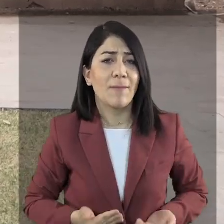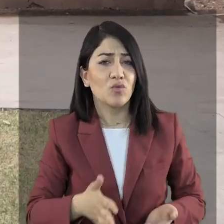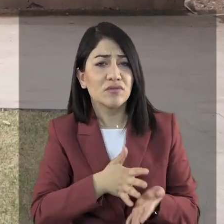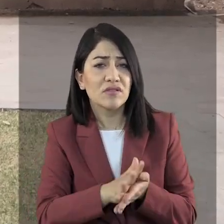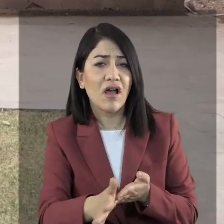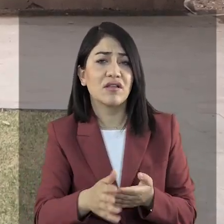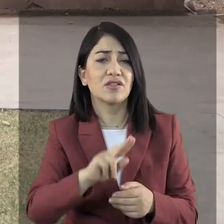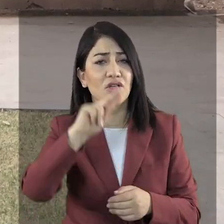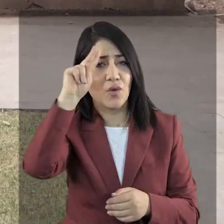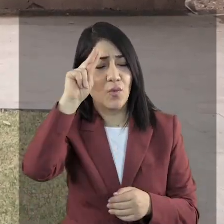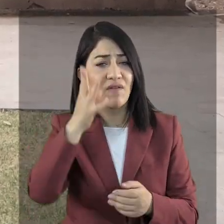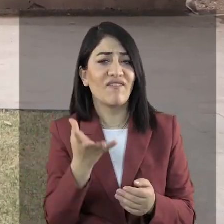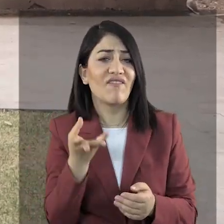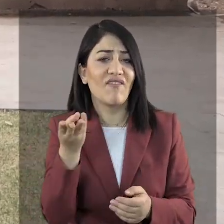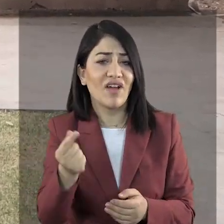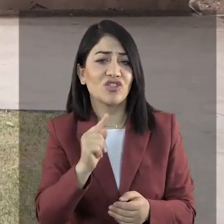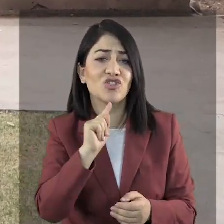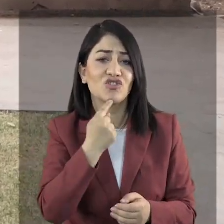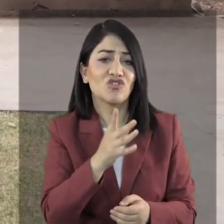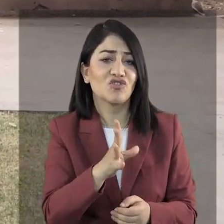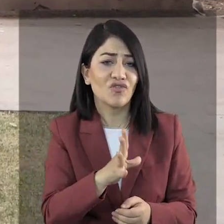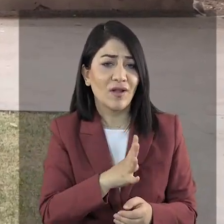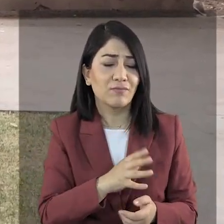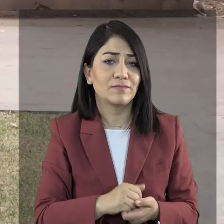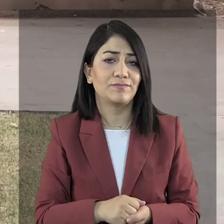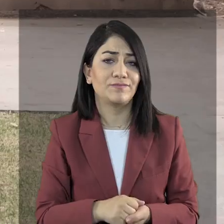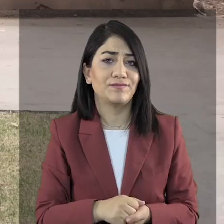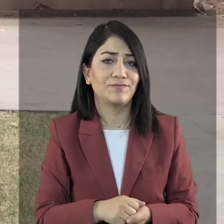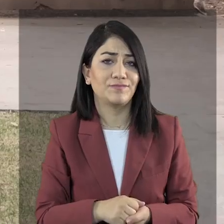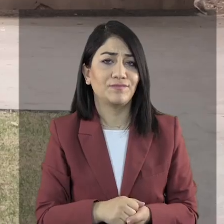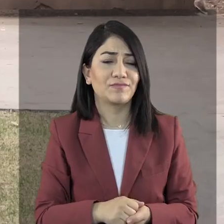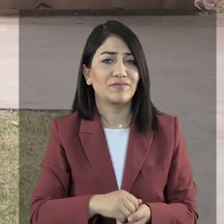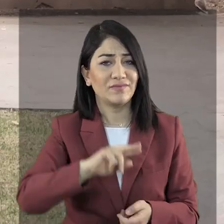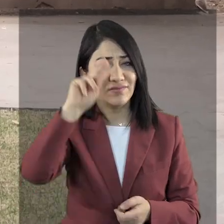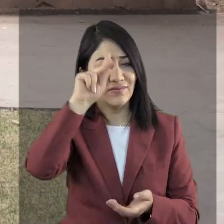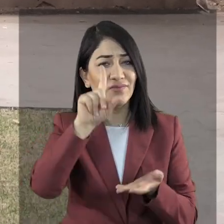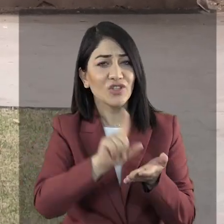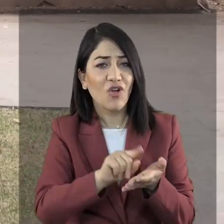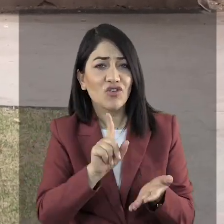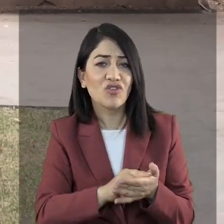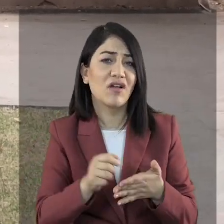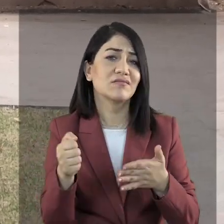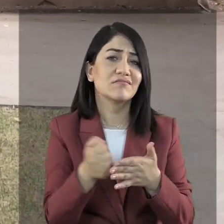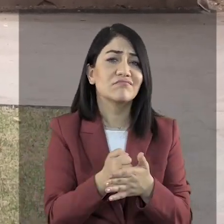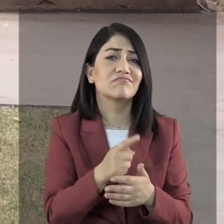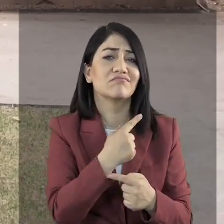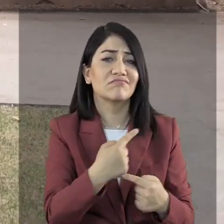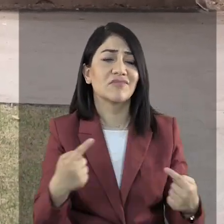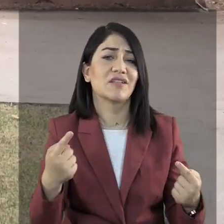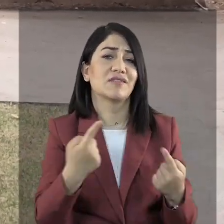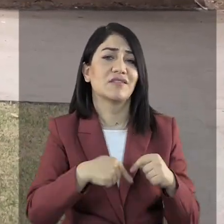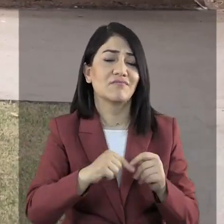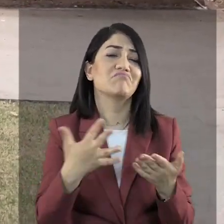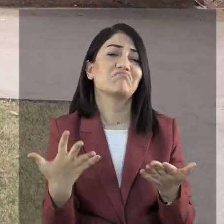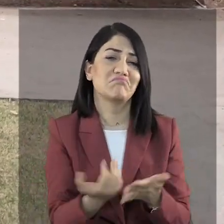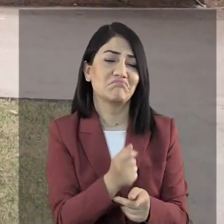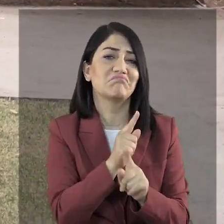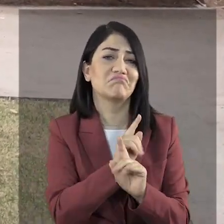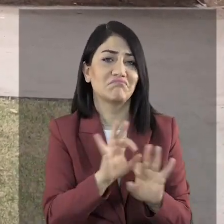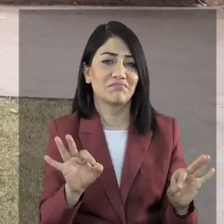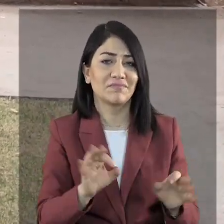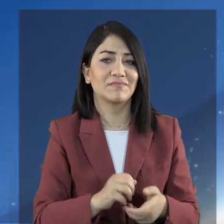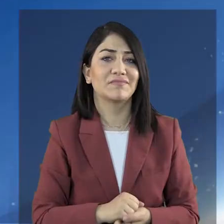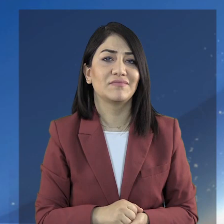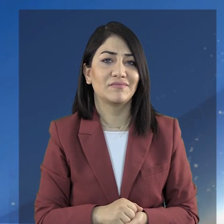ապրելու ծախսերը եւ թե ուսման վարձը, ու տարբեր կրթաթոշակների դիմելով, տարբեր բարիերների օգնությամբ ամեն ինչ